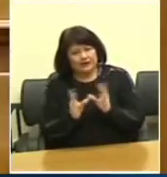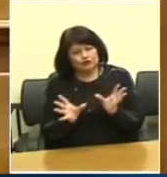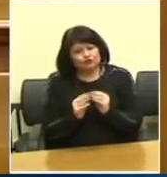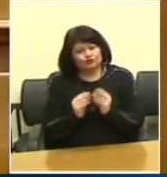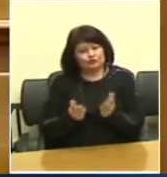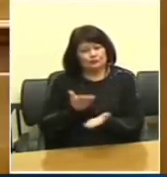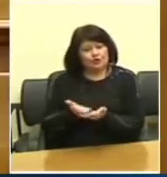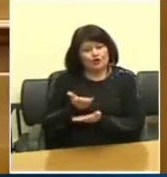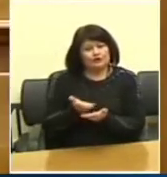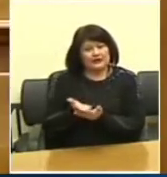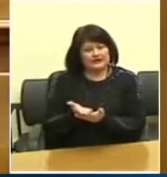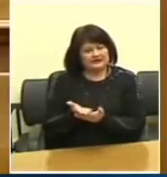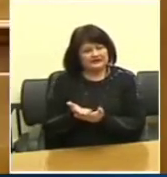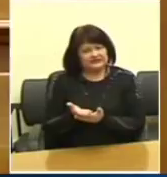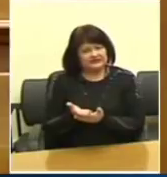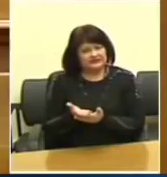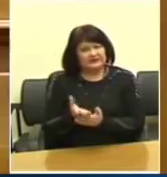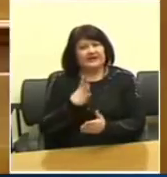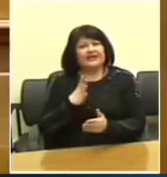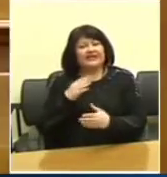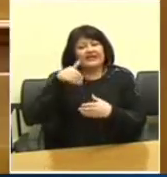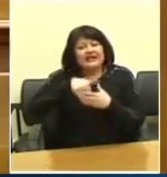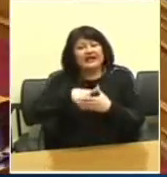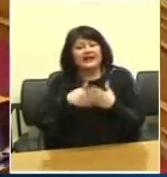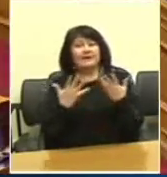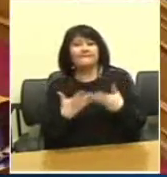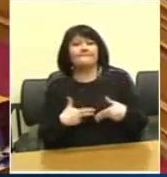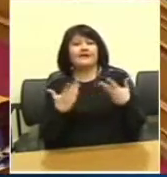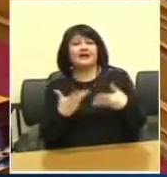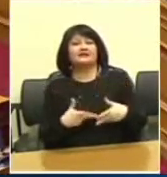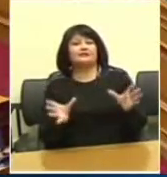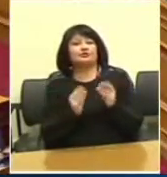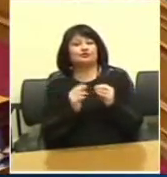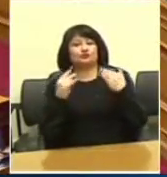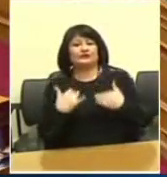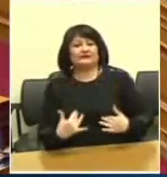έναν, επαναλαμβάνω, εσωτερικό μηχανισμό στον κοινοβουλευτισμό.